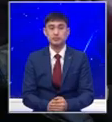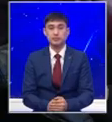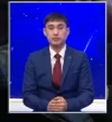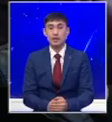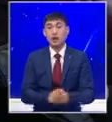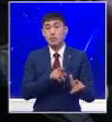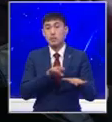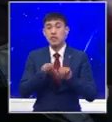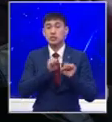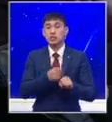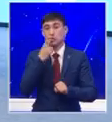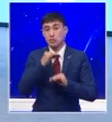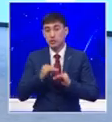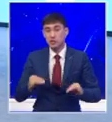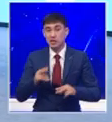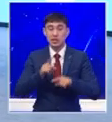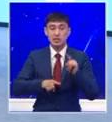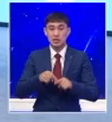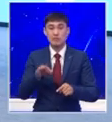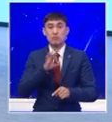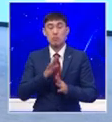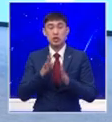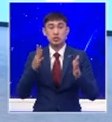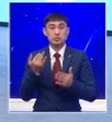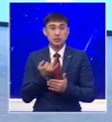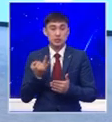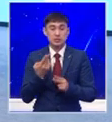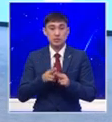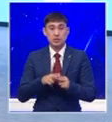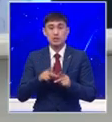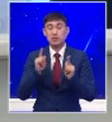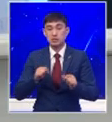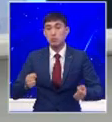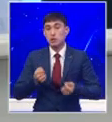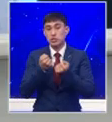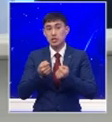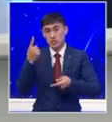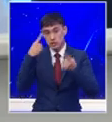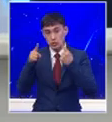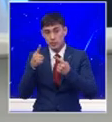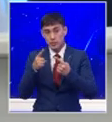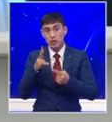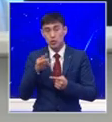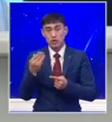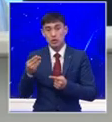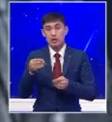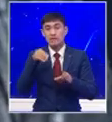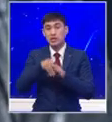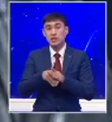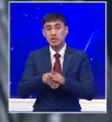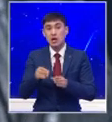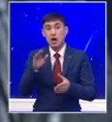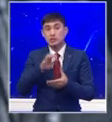Представленные меры защиты несовершеннолетних родители восприняли с большим энтузиазмом и единогласно поддержали инициативу. Однако их внедрение